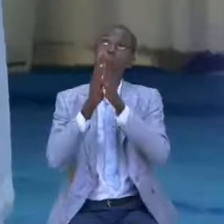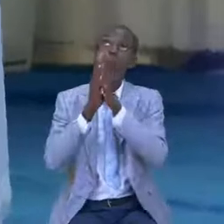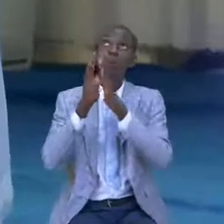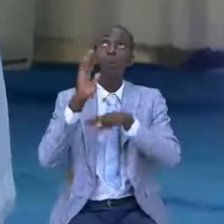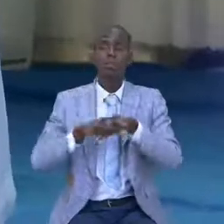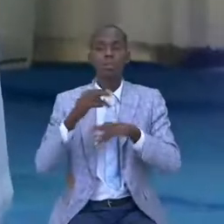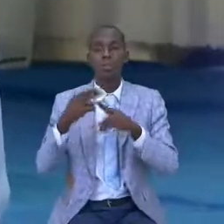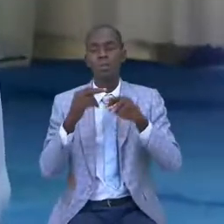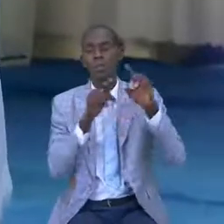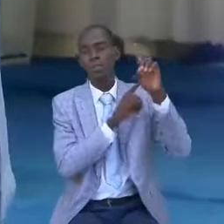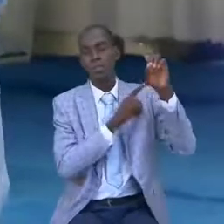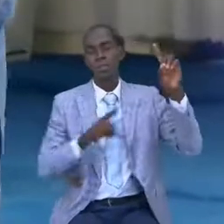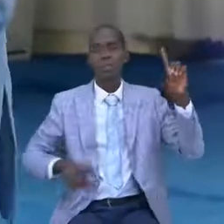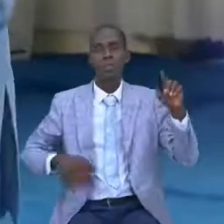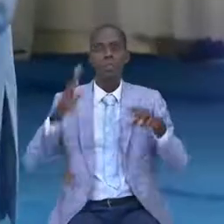quiconque